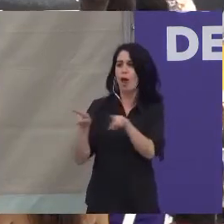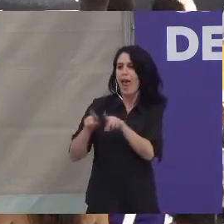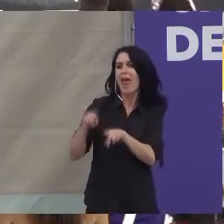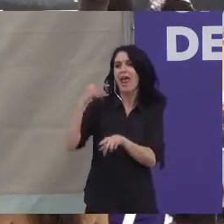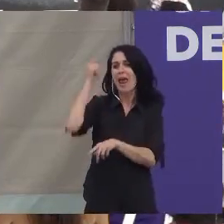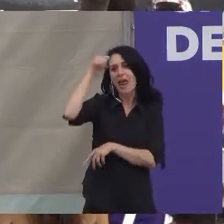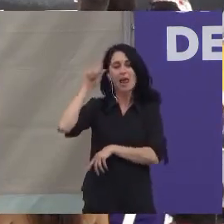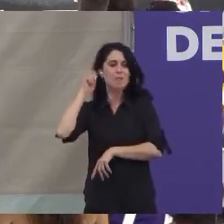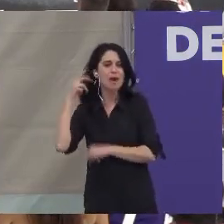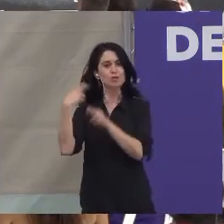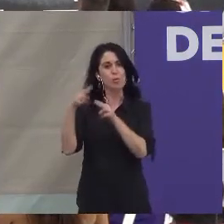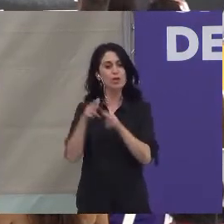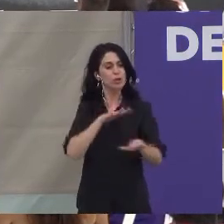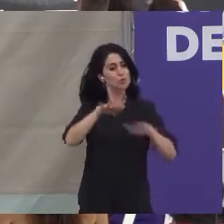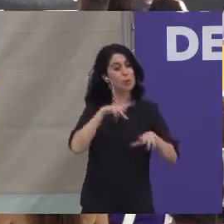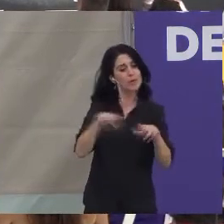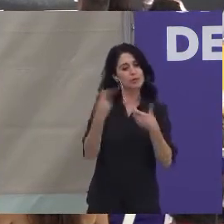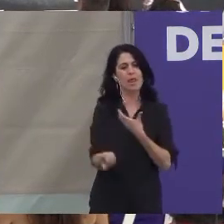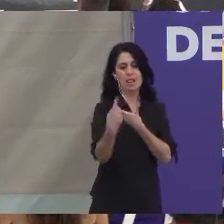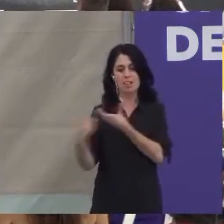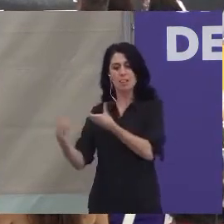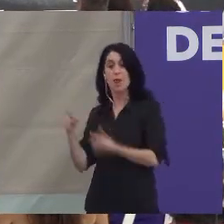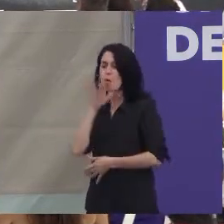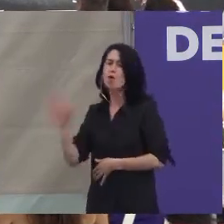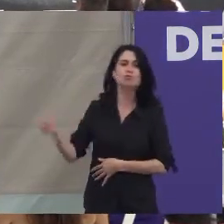polítiques i en els moviments socials perquè formen part del